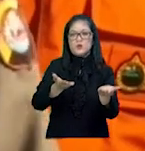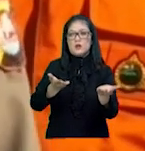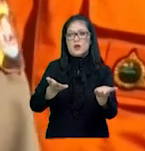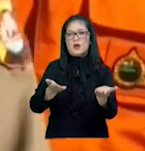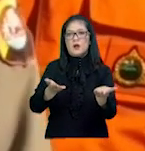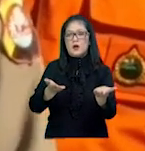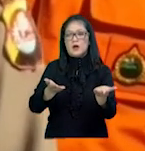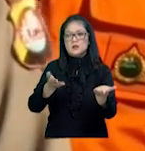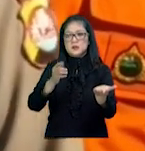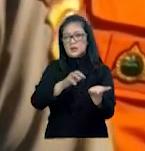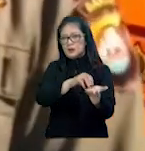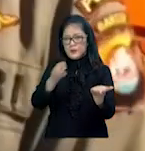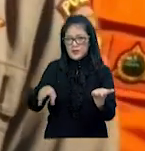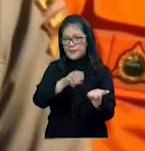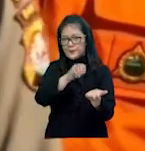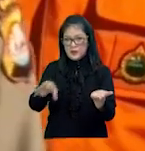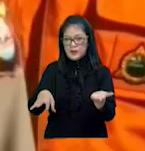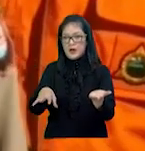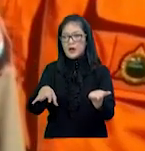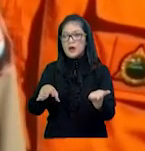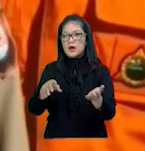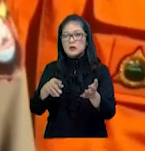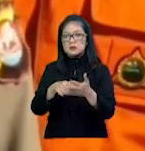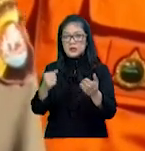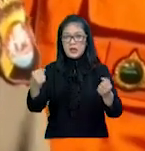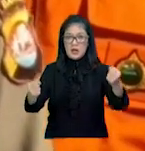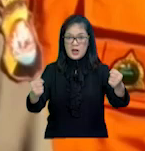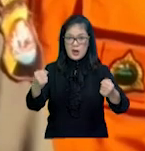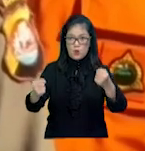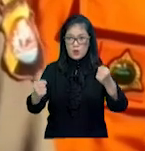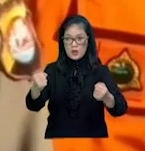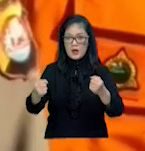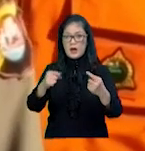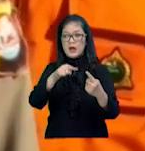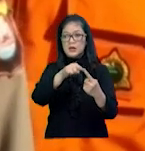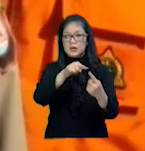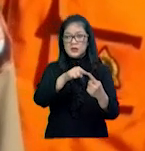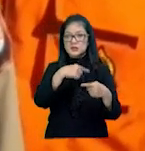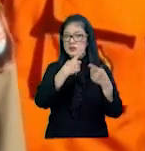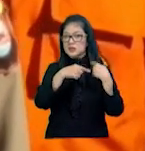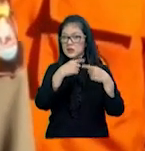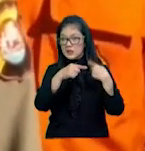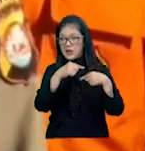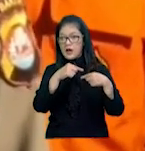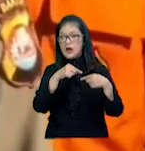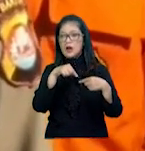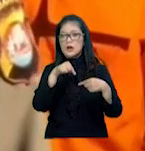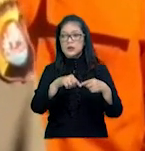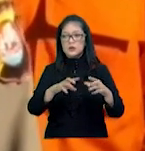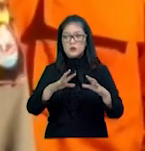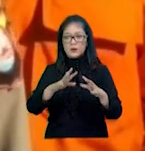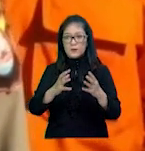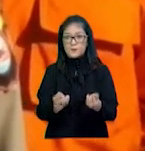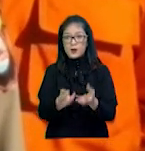Untuk sementara informasi dari nahkoda KM Namira 01 penyebab terbakarnya kapal KM